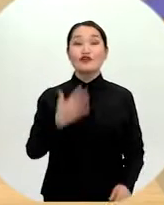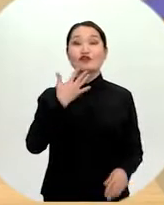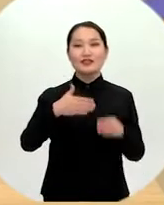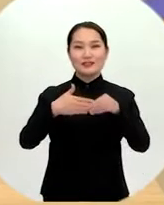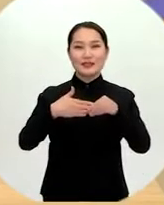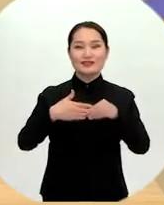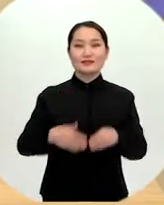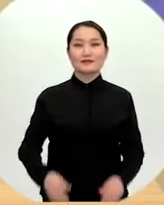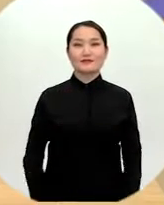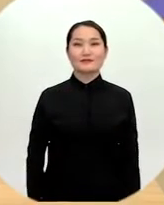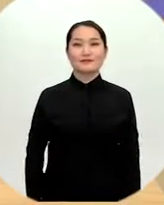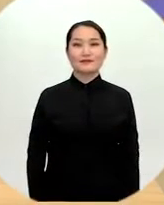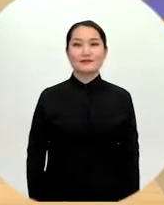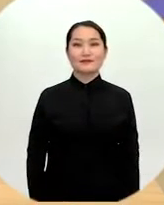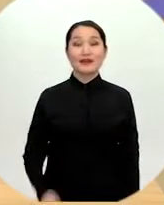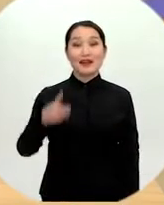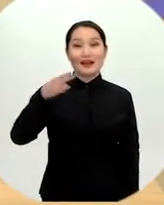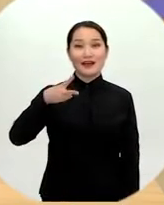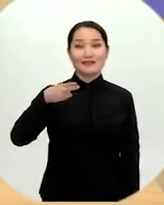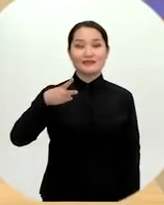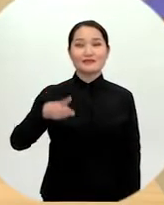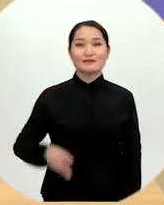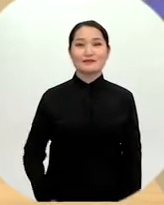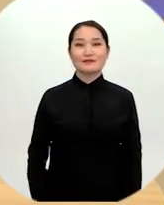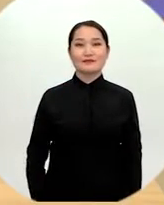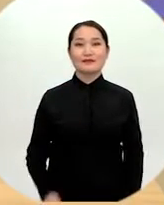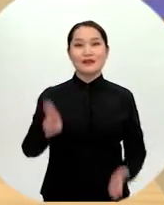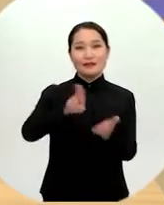цаас орж аваа. За хайч,